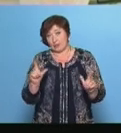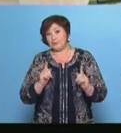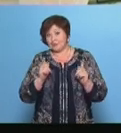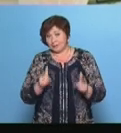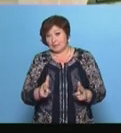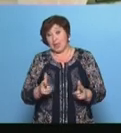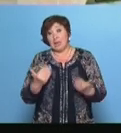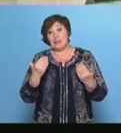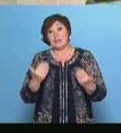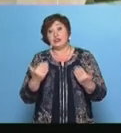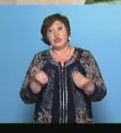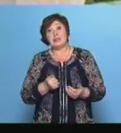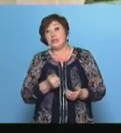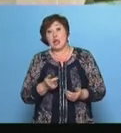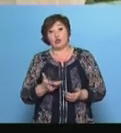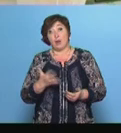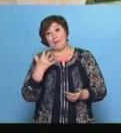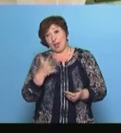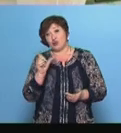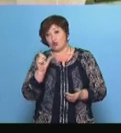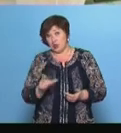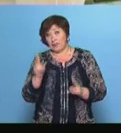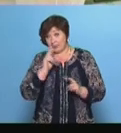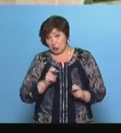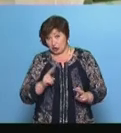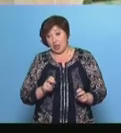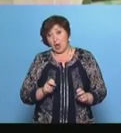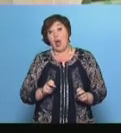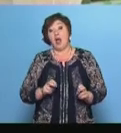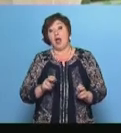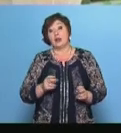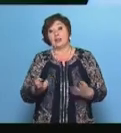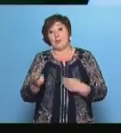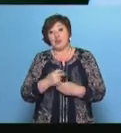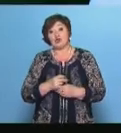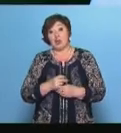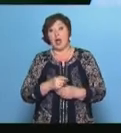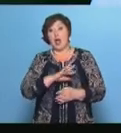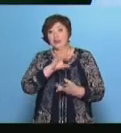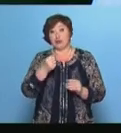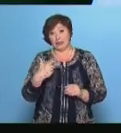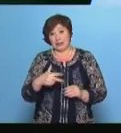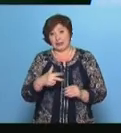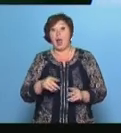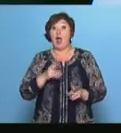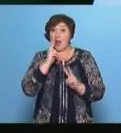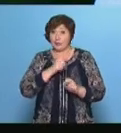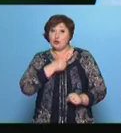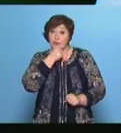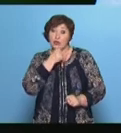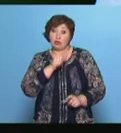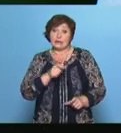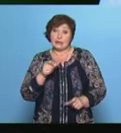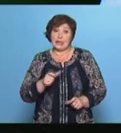было небольшое количество человек, 5 человек пока прошло, но в списках у нас 30. Обследуют и пожилое население микрорайона.